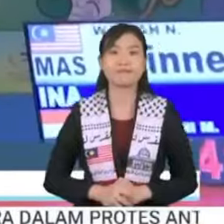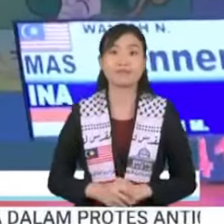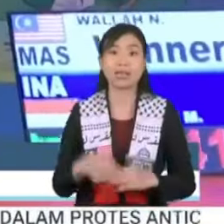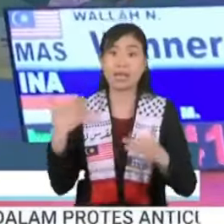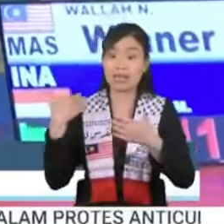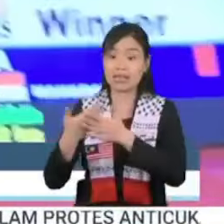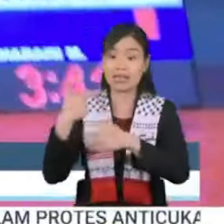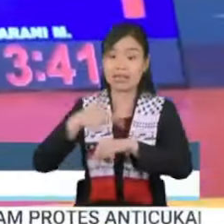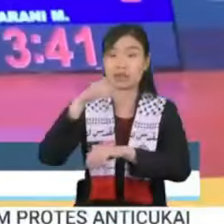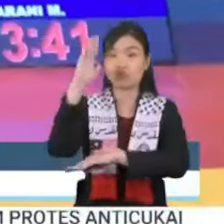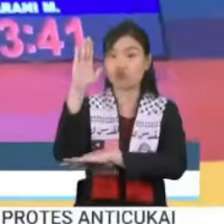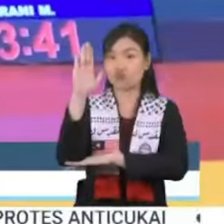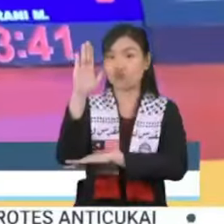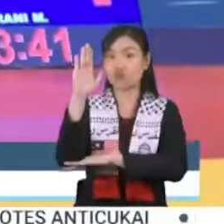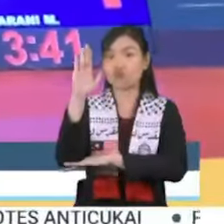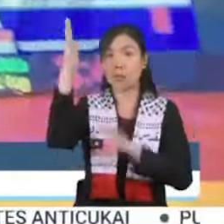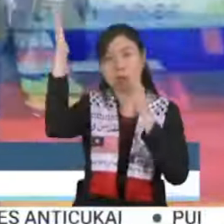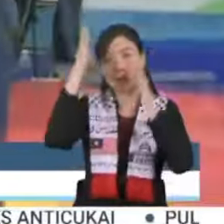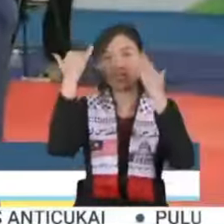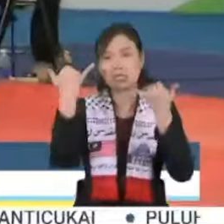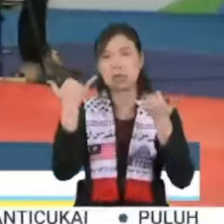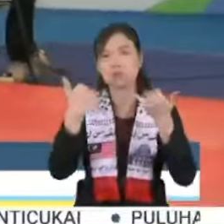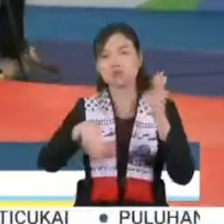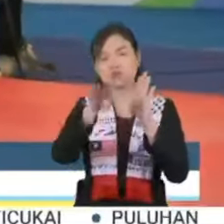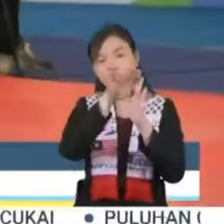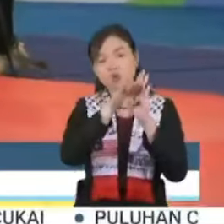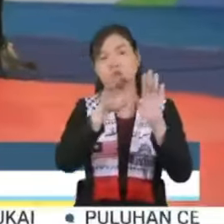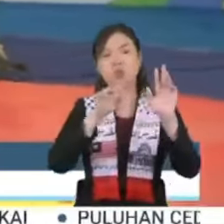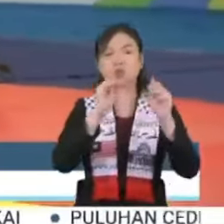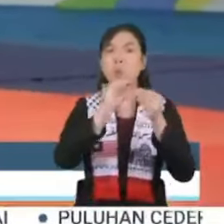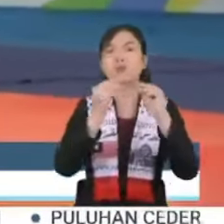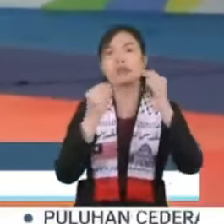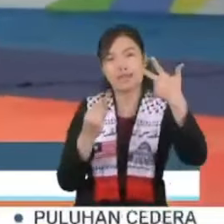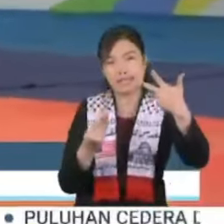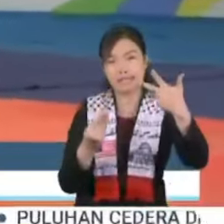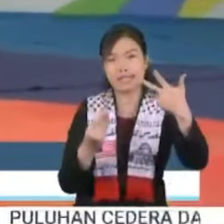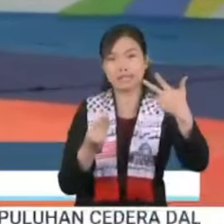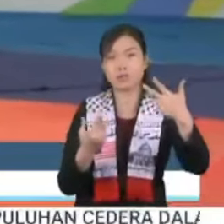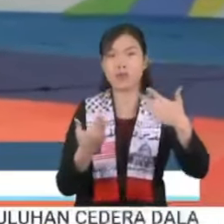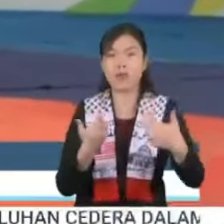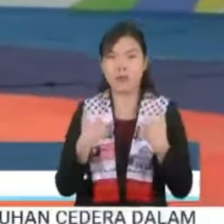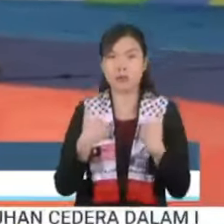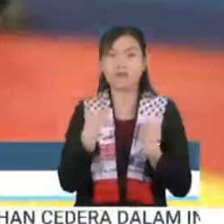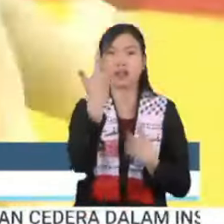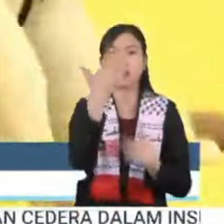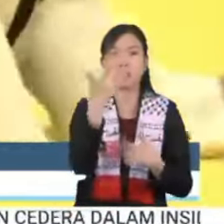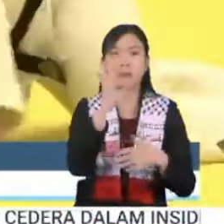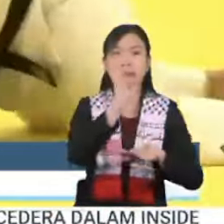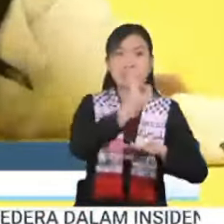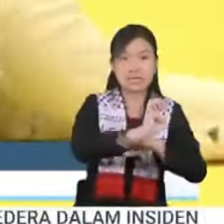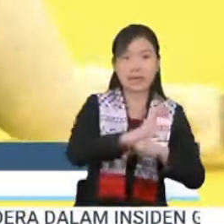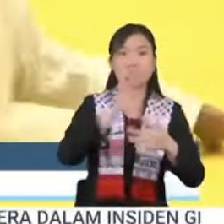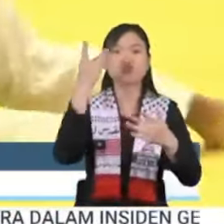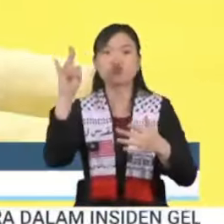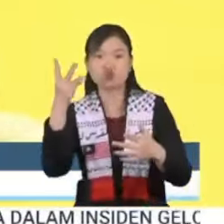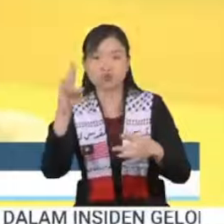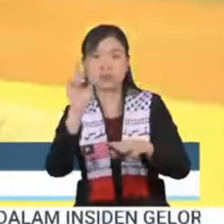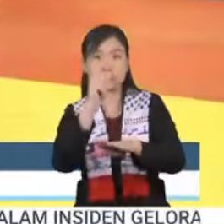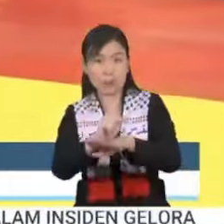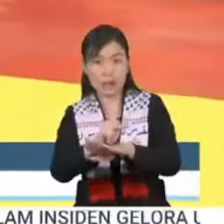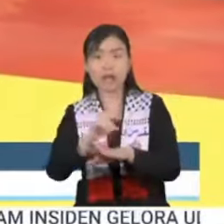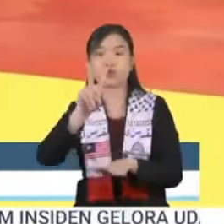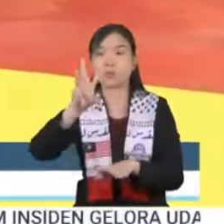Setakat tengah hari tadi, Malaysia kekal di tangga ketiga pungutan pingat dengan 15 pingat emas, 17 perak dan 28 gangsa keseluruhan.